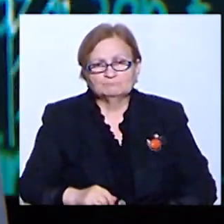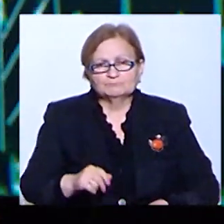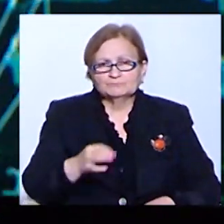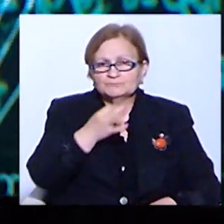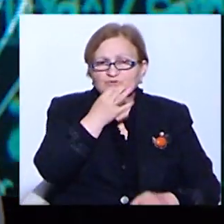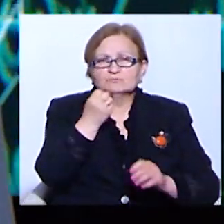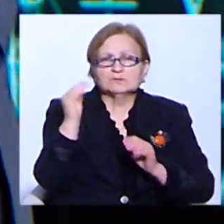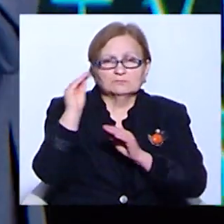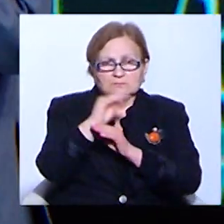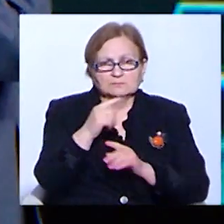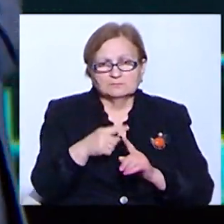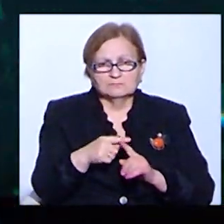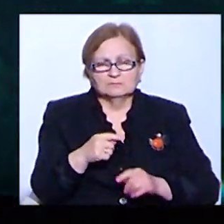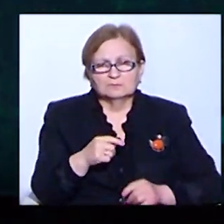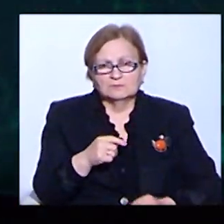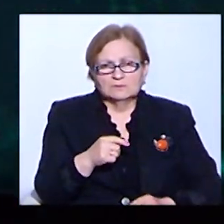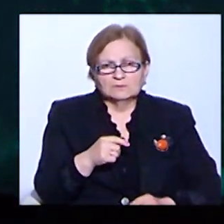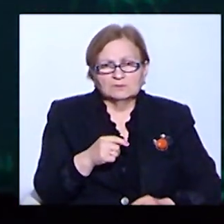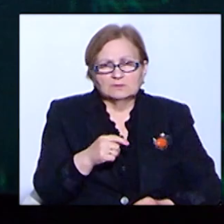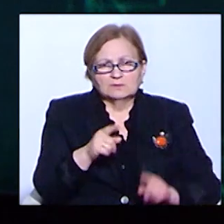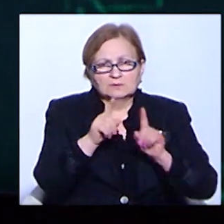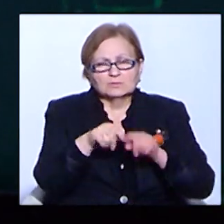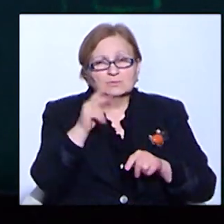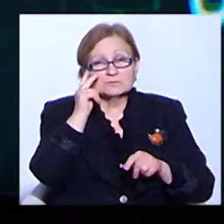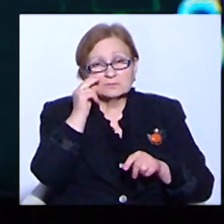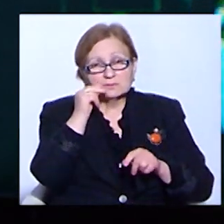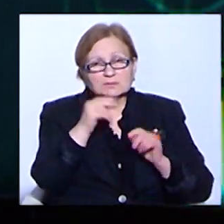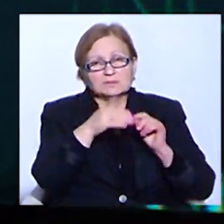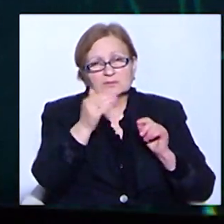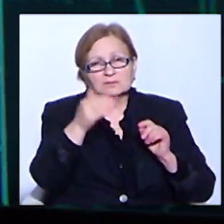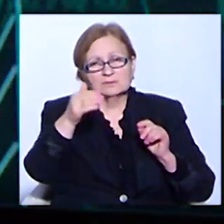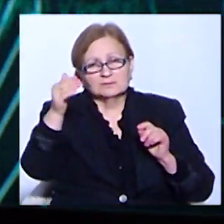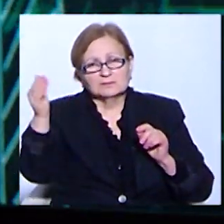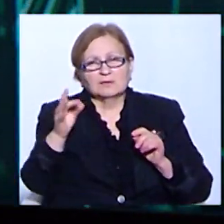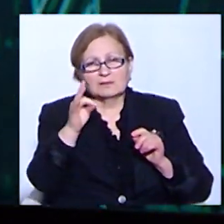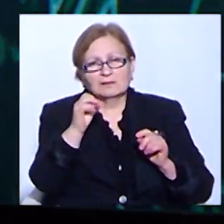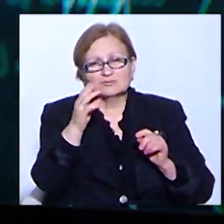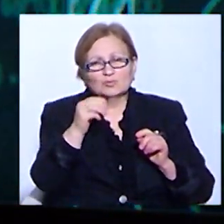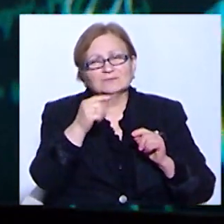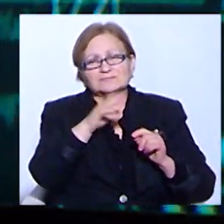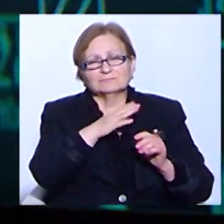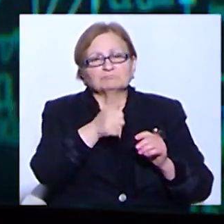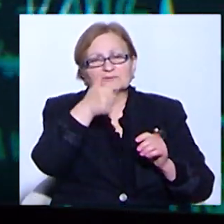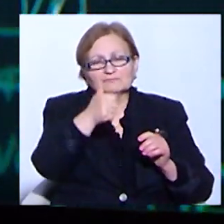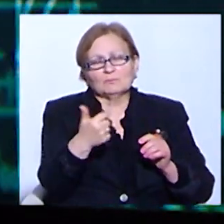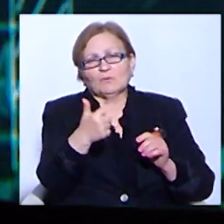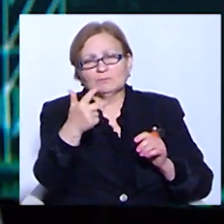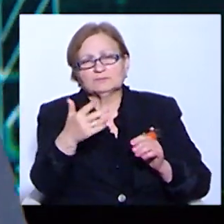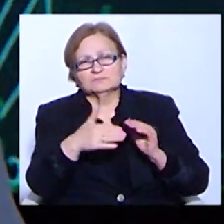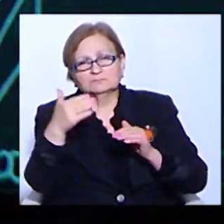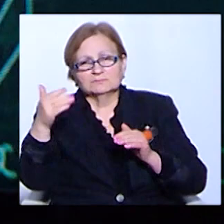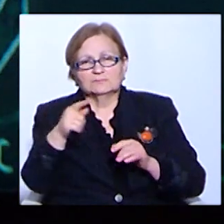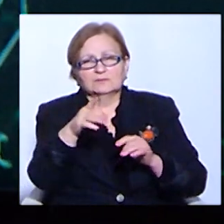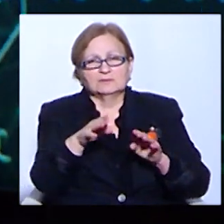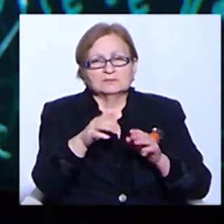შემდგომში ასევე იგივე როგორც რიცხვებში გადახვედით მე რაციონალურ რიცხვებზე, რომელიც არის იგივე